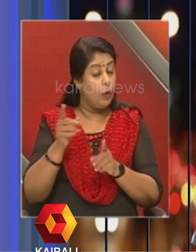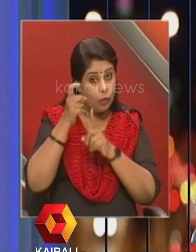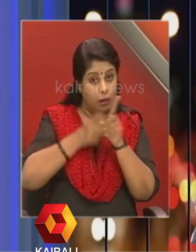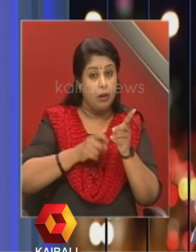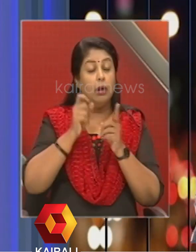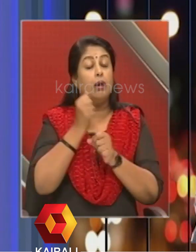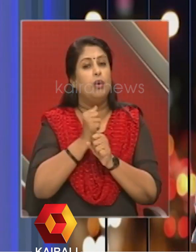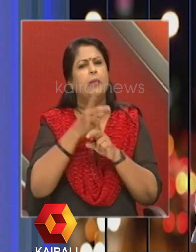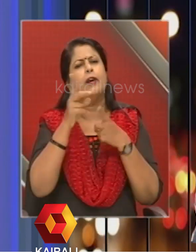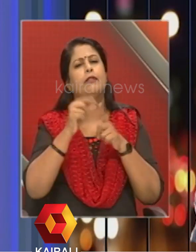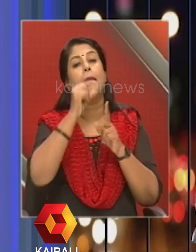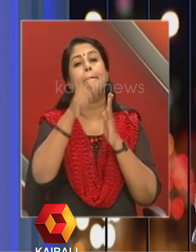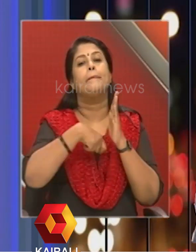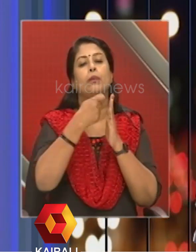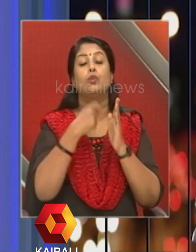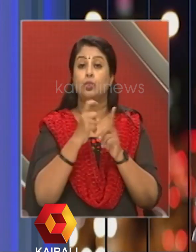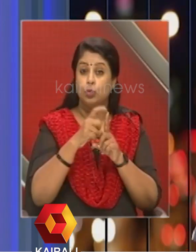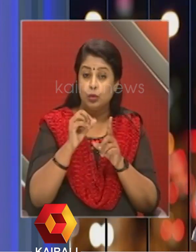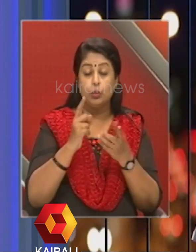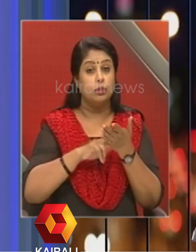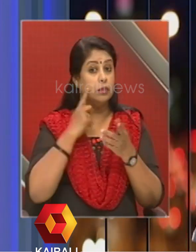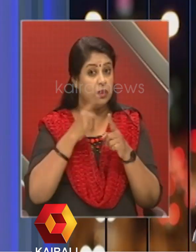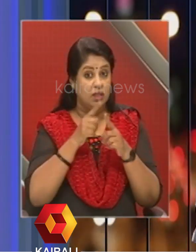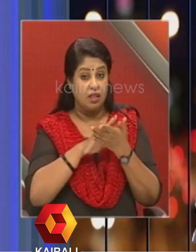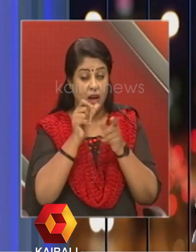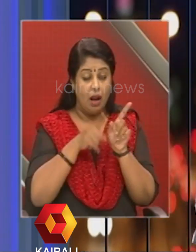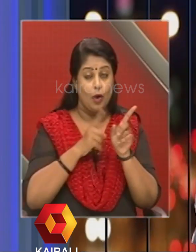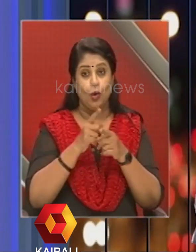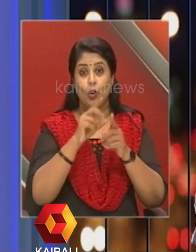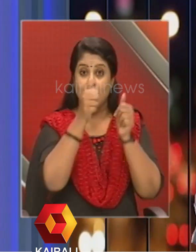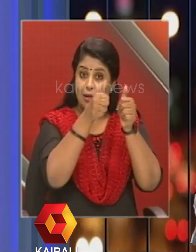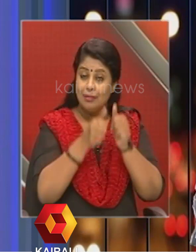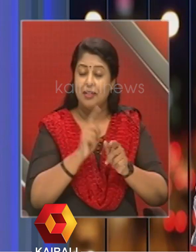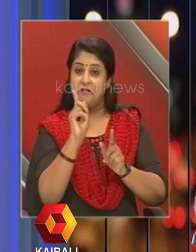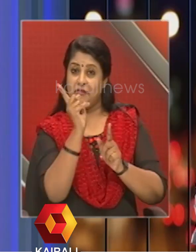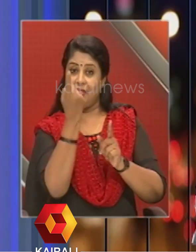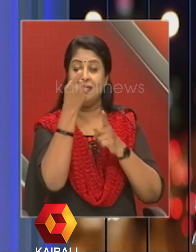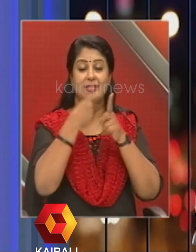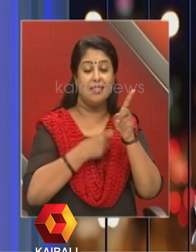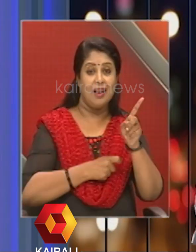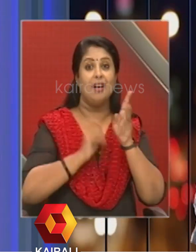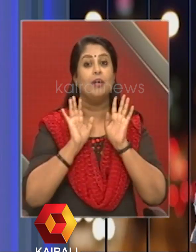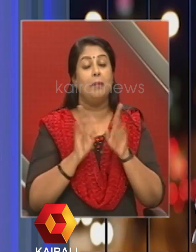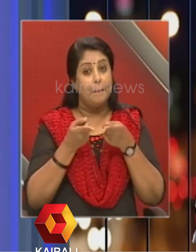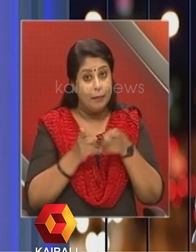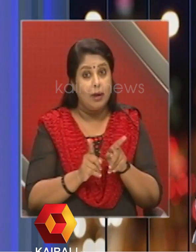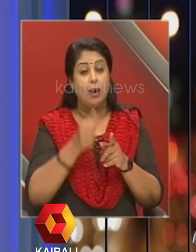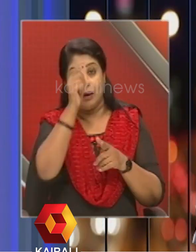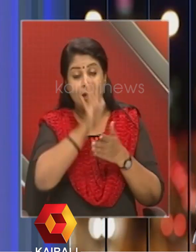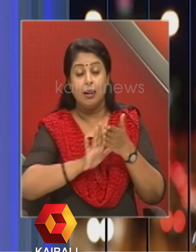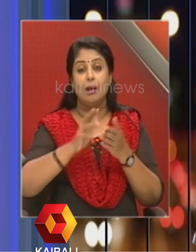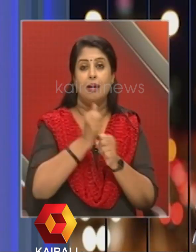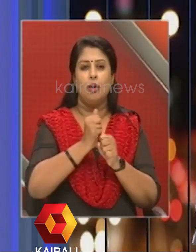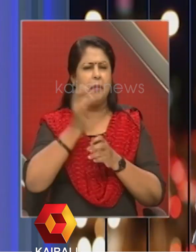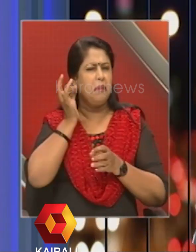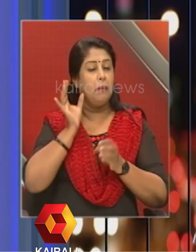ഓരോ പദ്ധതിയും കൊണ്ടുവരുന്നതും. നീതി ആയോഗിന്റെ പട്ടികയിൽ വരെ കേരളം ഒന്നാം സ്ഥാനത്ത് തുടരുന്ന ഒരു സ്ഥിതി വരെ ഉണ്ടായിരുന്നു. കേന്ദ്ര